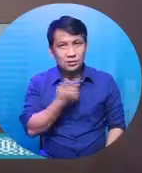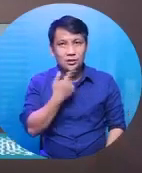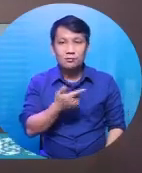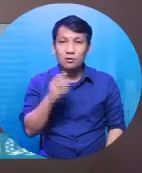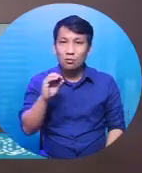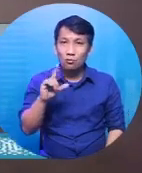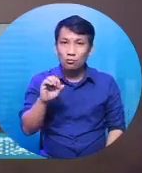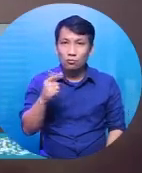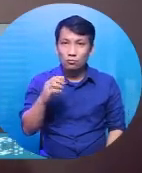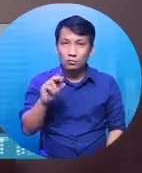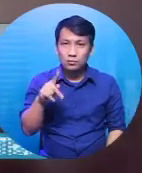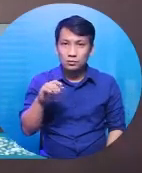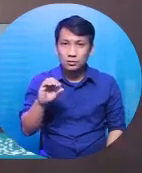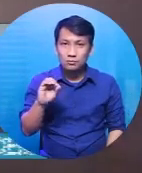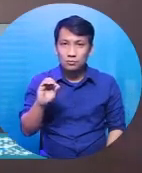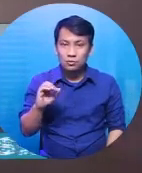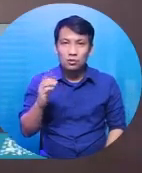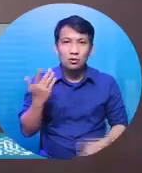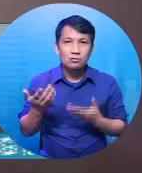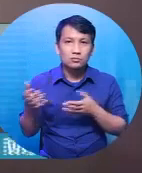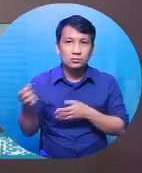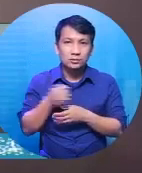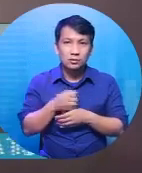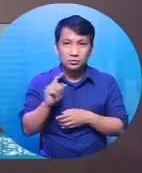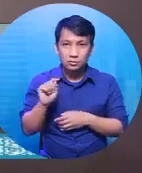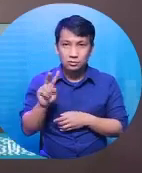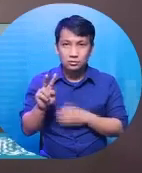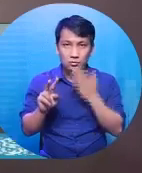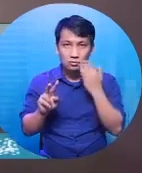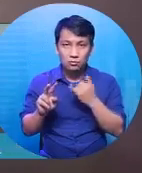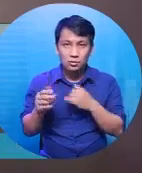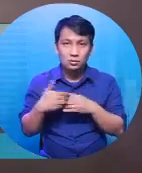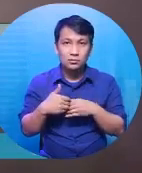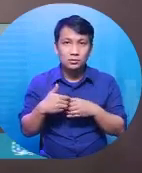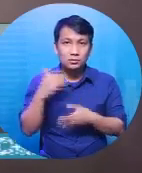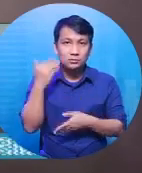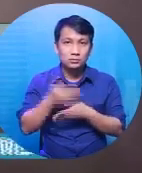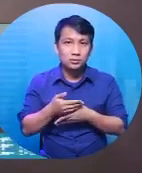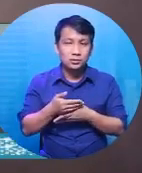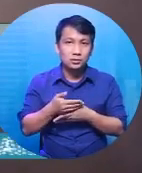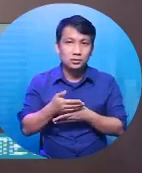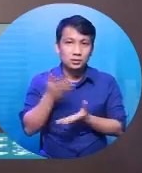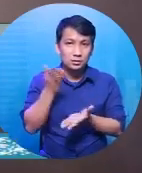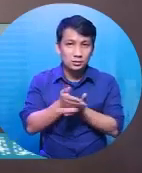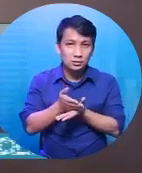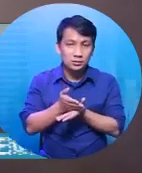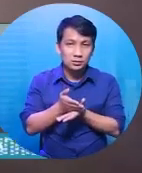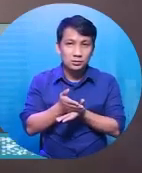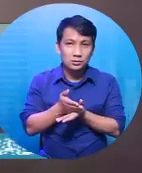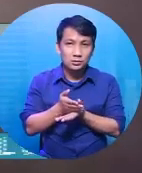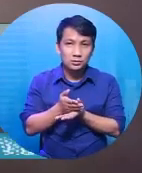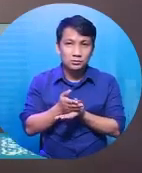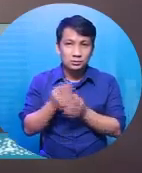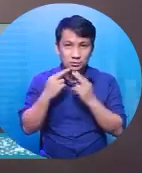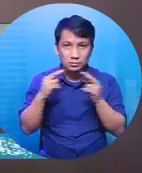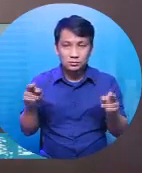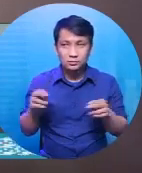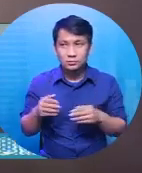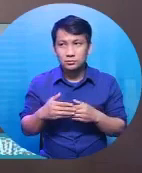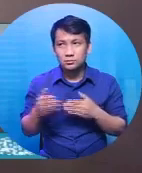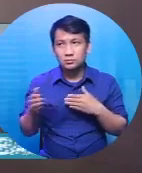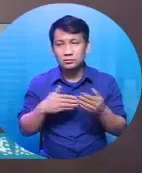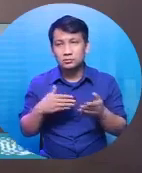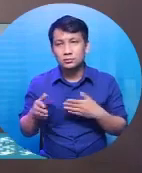po. Kinuha ko po yung TV niya dahil po kasi nag-shutdown po ang TV ko. Nanonood po kasi ako lagi ng balita at saka nga